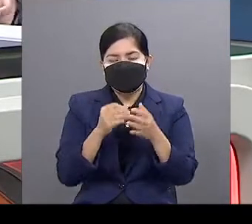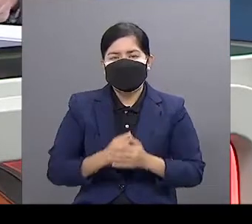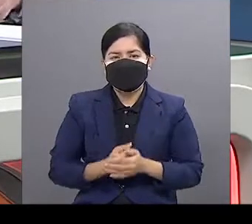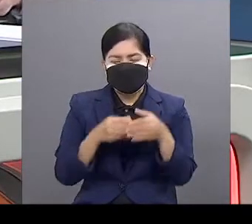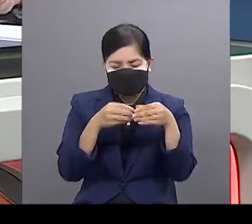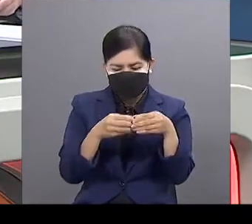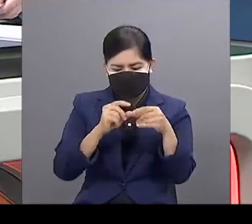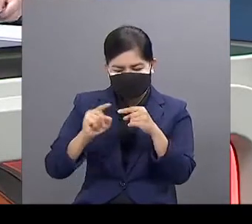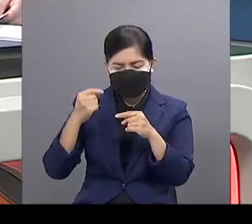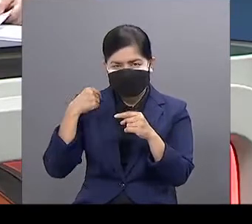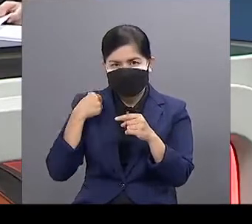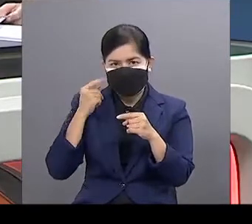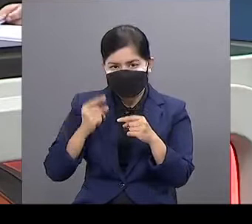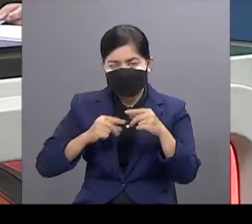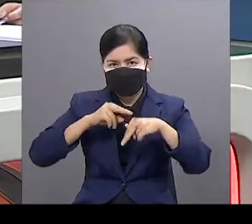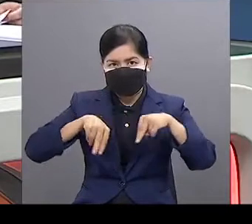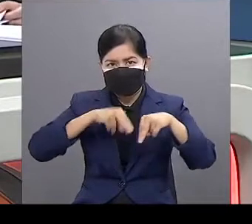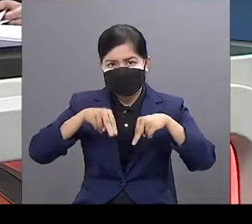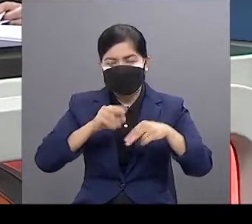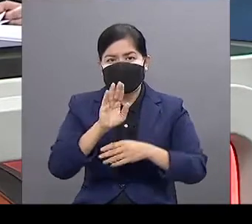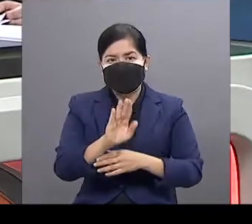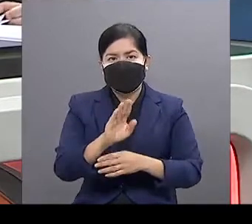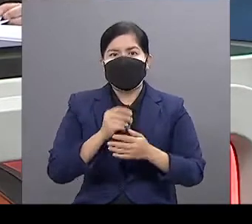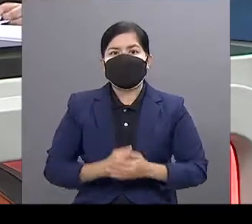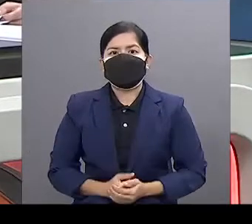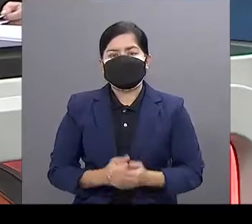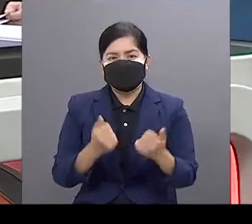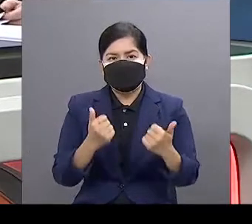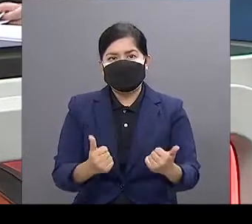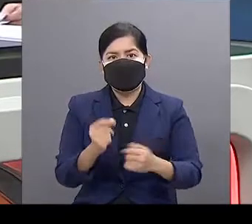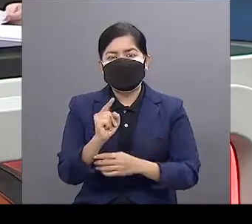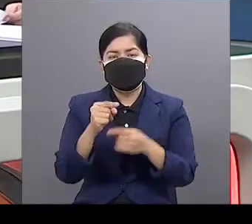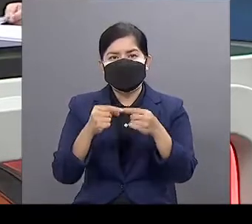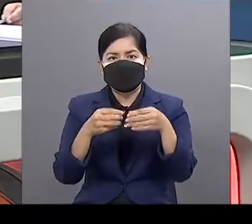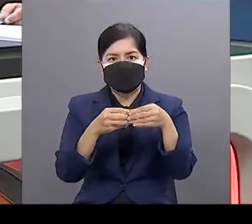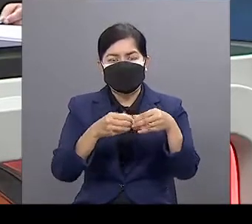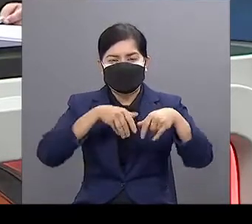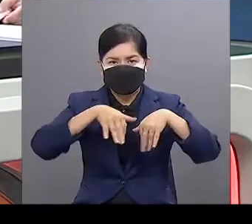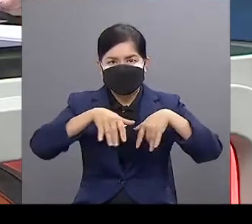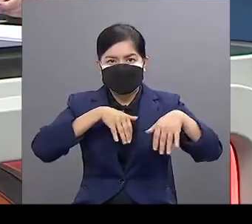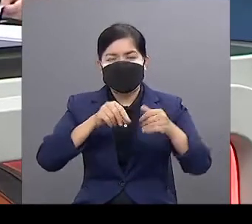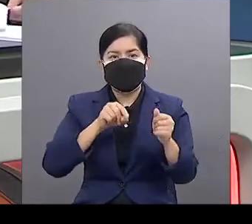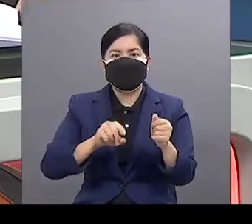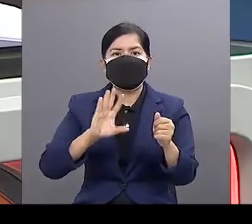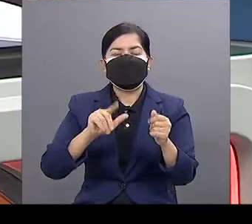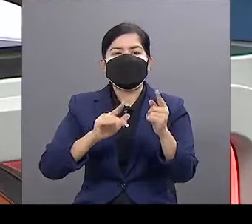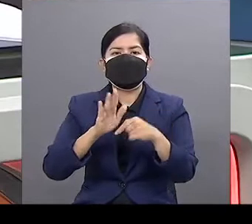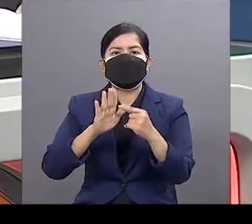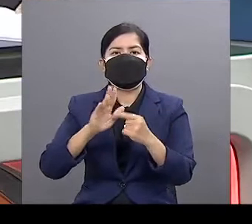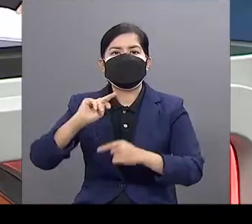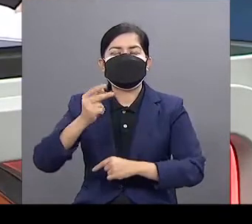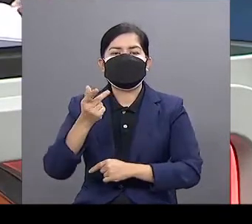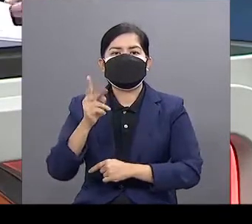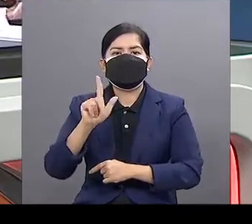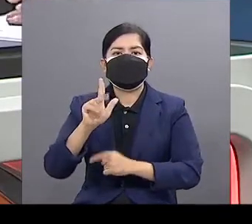คัดกรองเชิงรูปในพื้นที่เสี่ยงแล้วก็ยังทำให้พื้นที่ชุมชนช้างคลานเป็นพื้นที่เฝ้าระวังสูงไปแล้วค่ะเดี๋ยวตั้งแต่